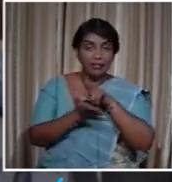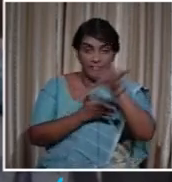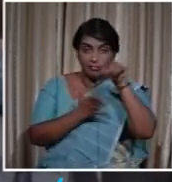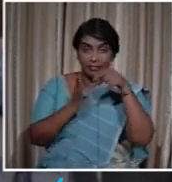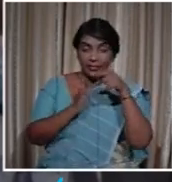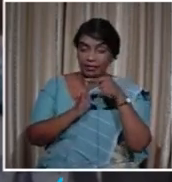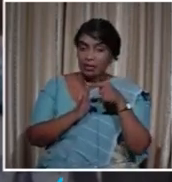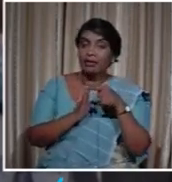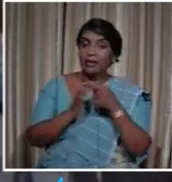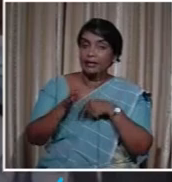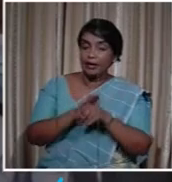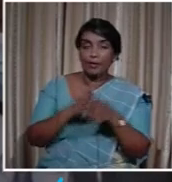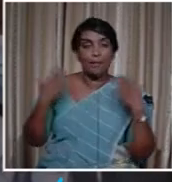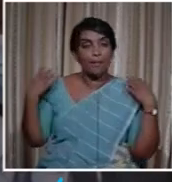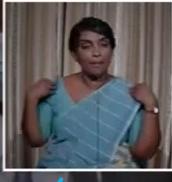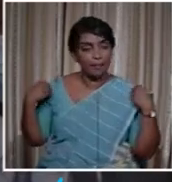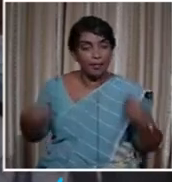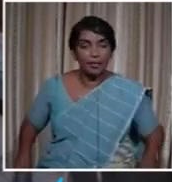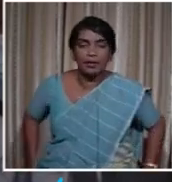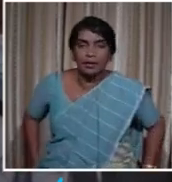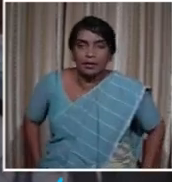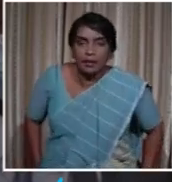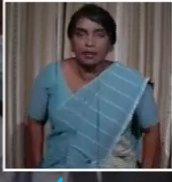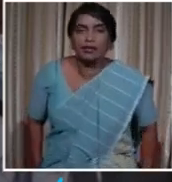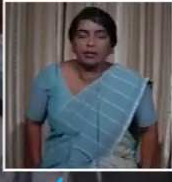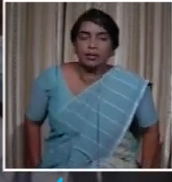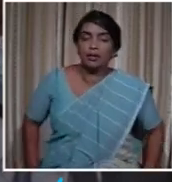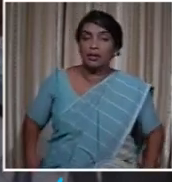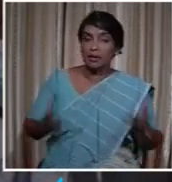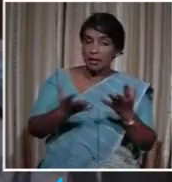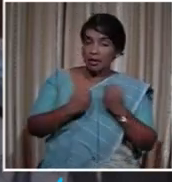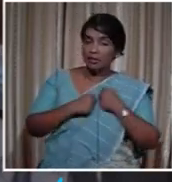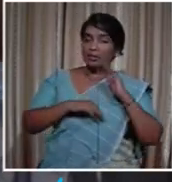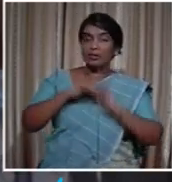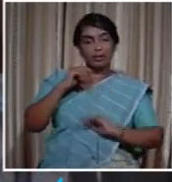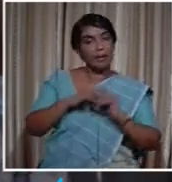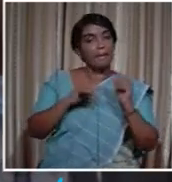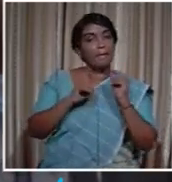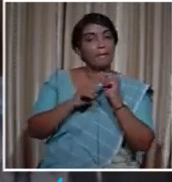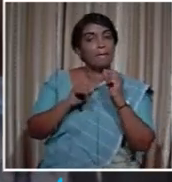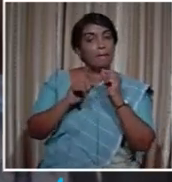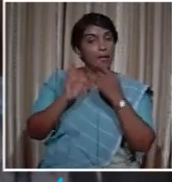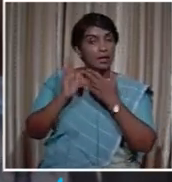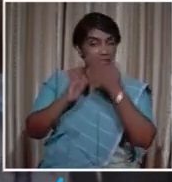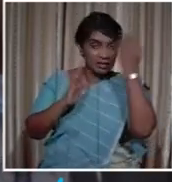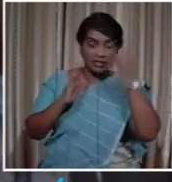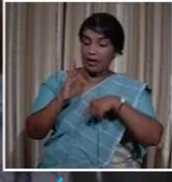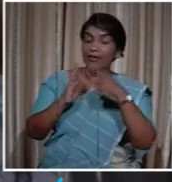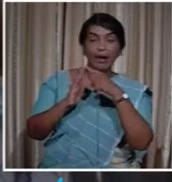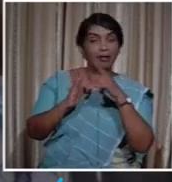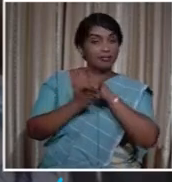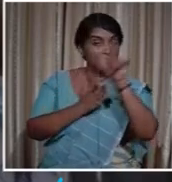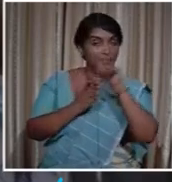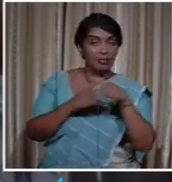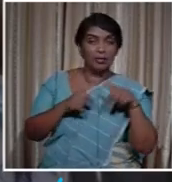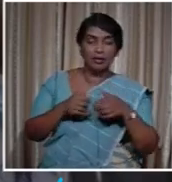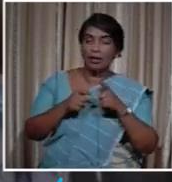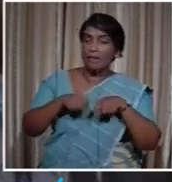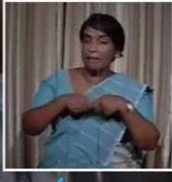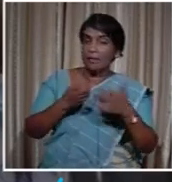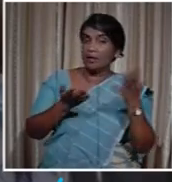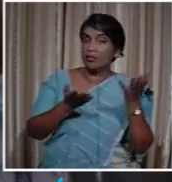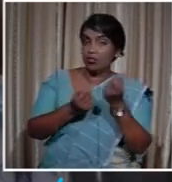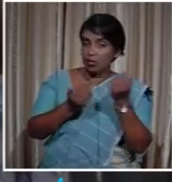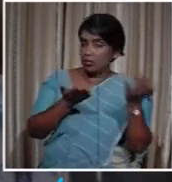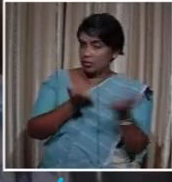வேலைகள், அதனுடைய ஓடுபாதைகளை திருத்தி பலாலி விமான நிலையத்தை இயங்குவதற்காக இவ்வளவு பணத்தை 440 மில்லியன்